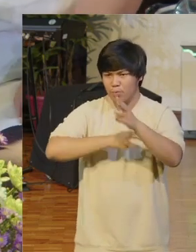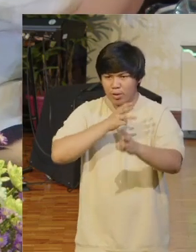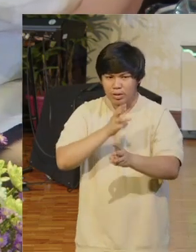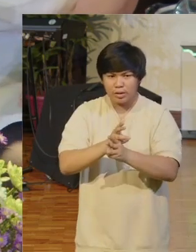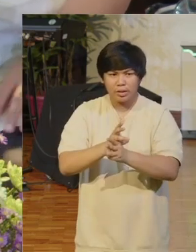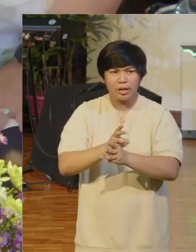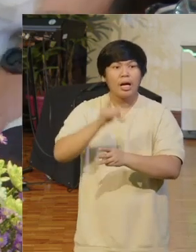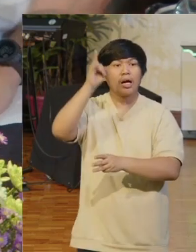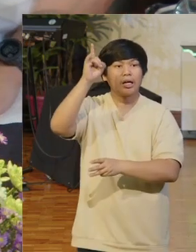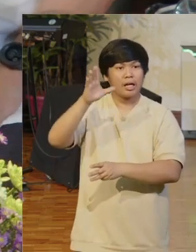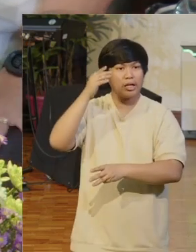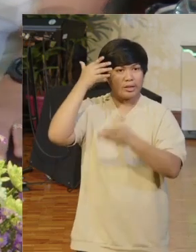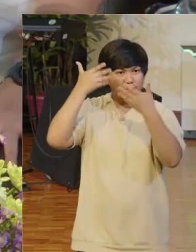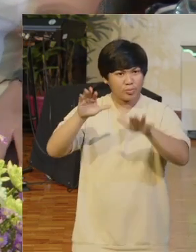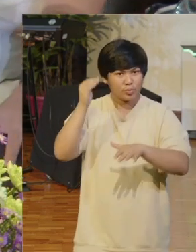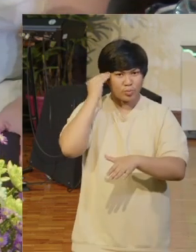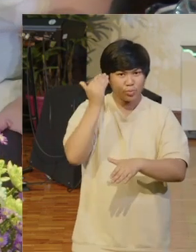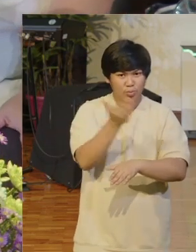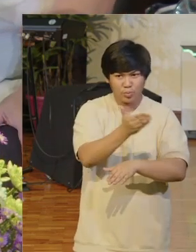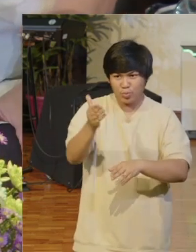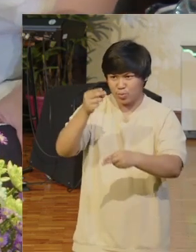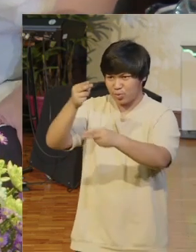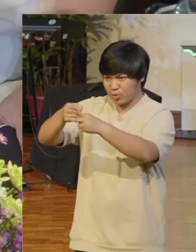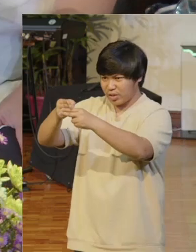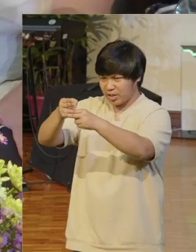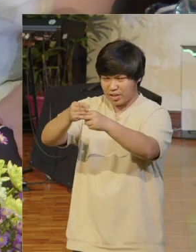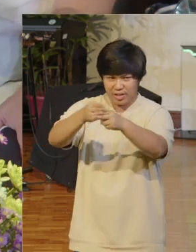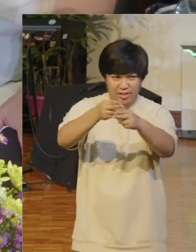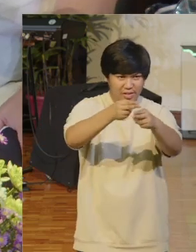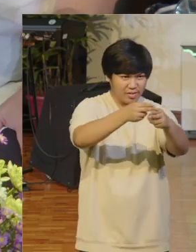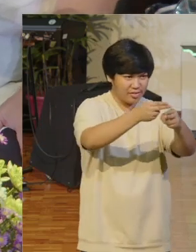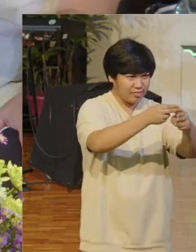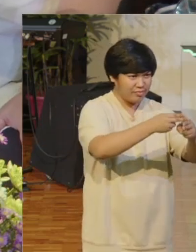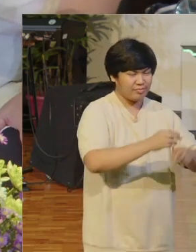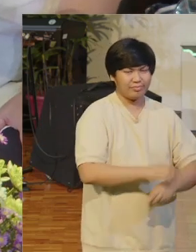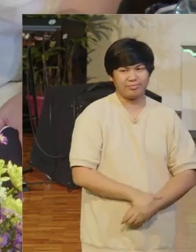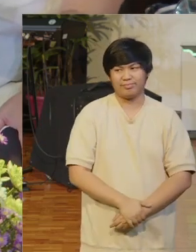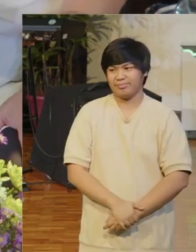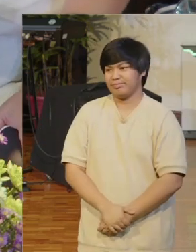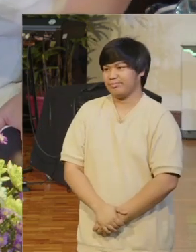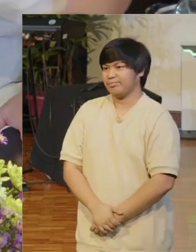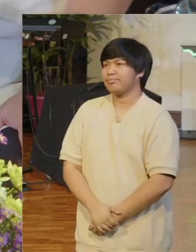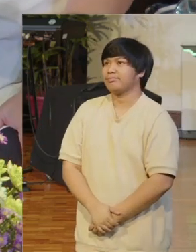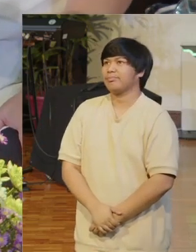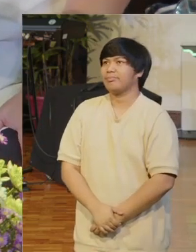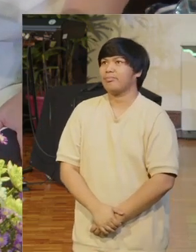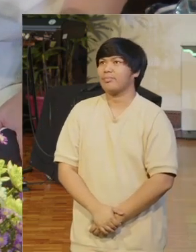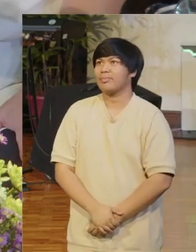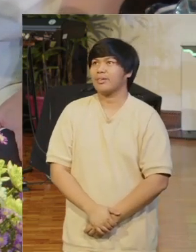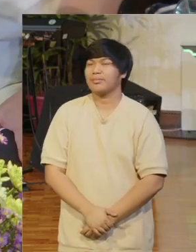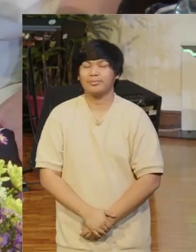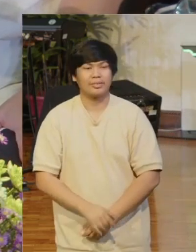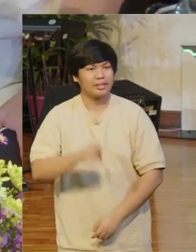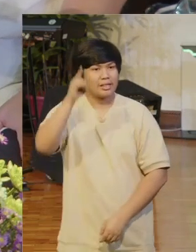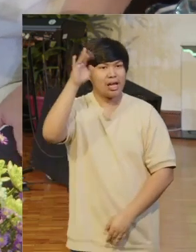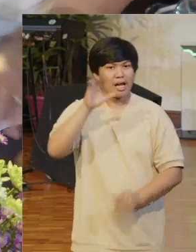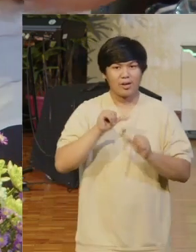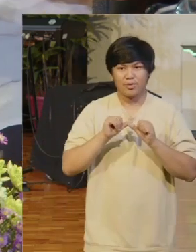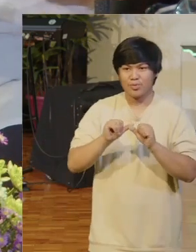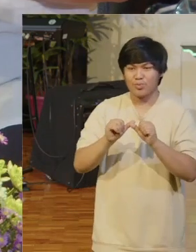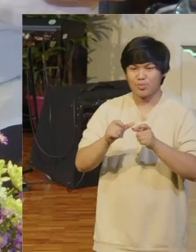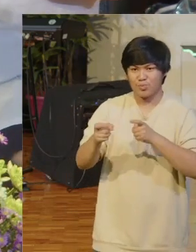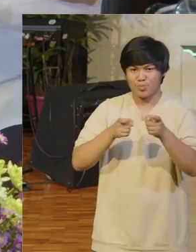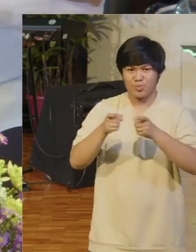Mamaya pagdating natin sa Romans 8, mas maganda ang ating mababasa roon. Pangapat, patuloy siyang naghahari sa gitna